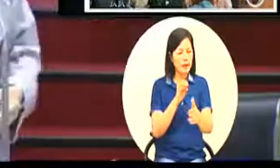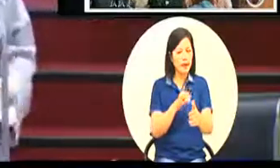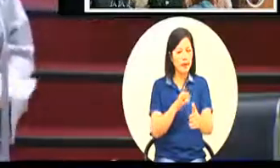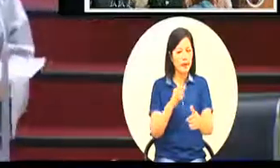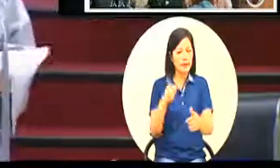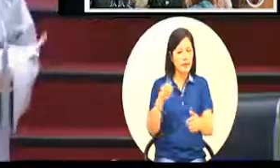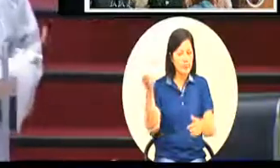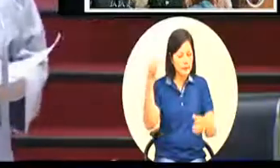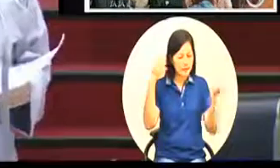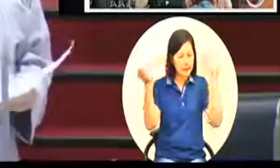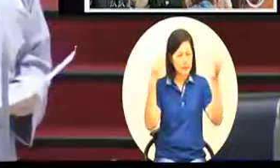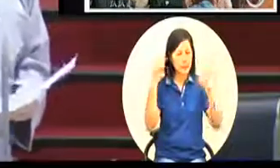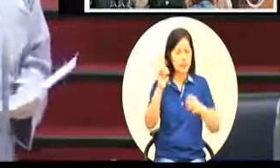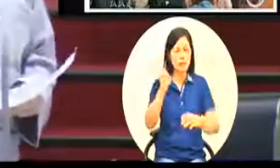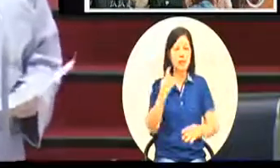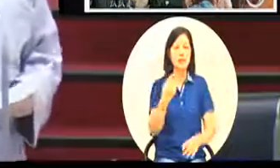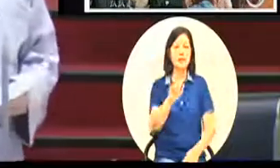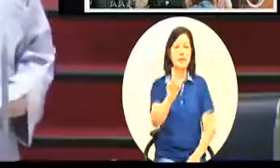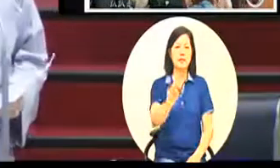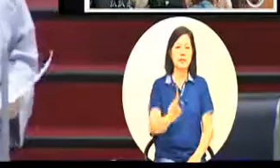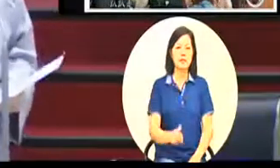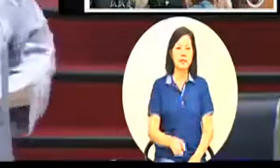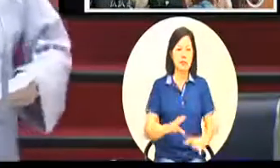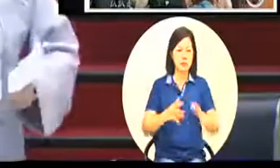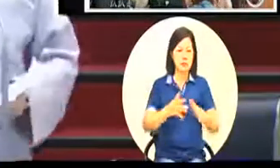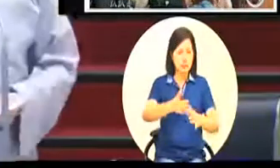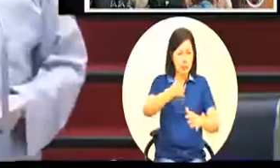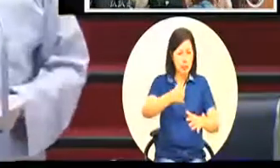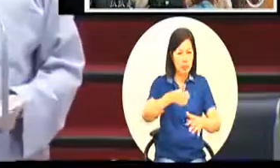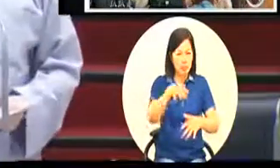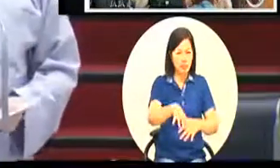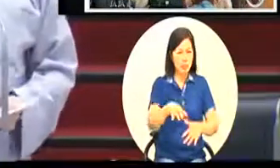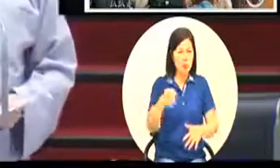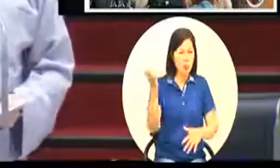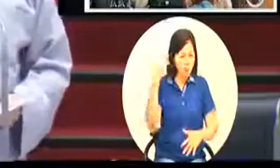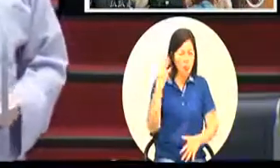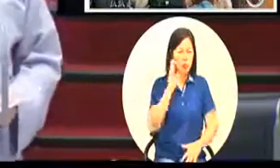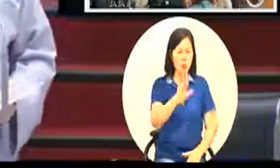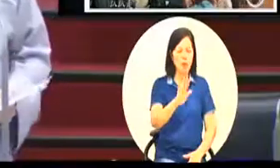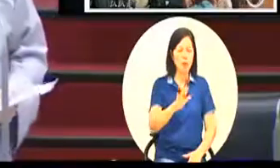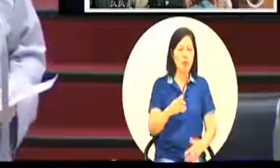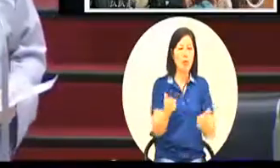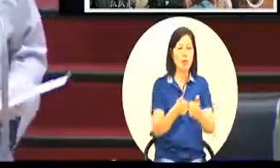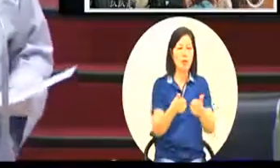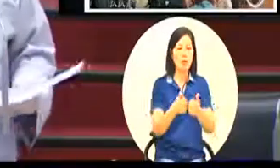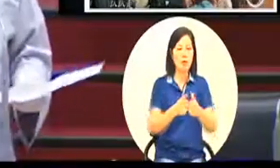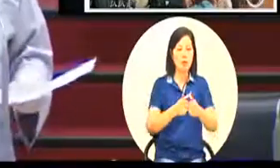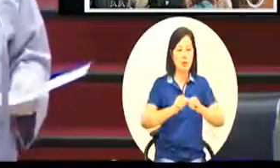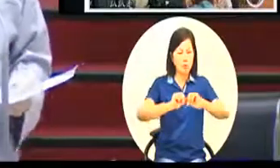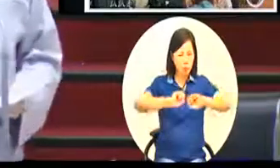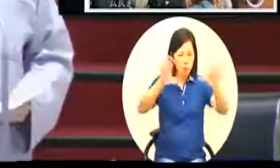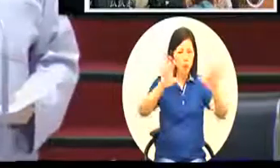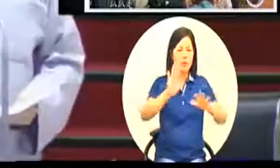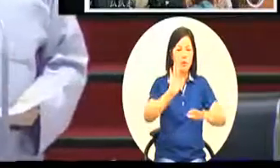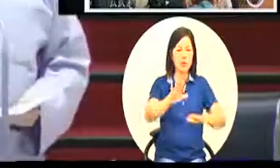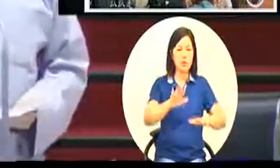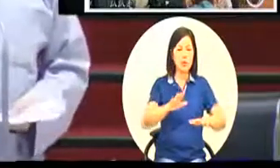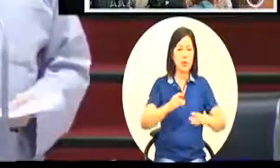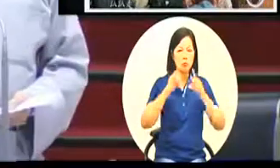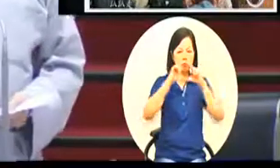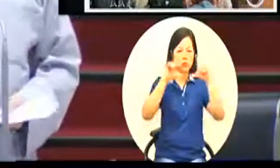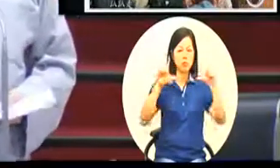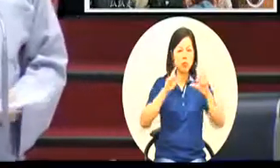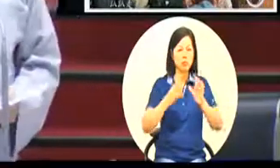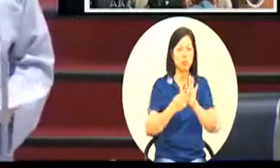的来源，总统府若是有听到也好，咱这议会网络有咧报嘛，出一个说明咧，吼、